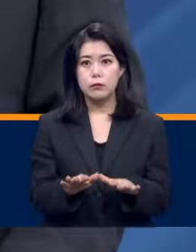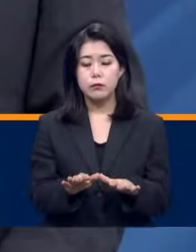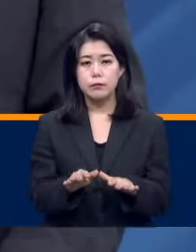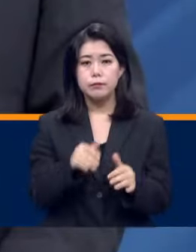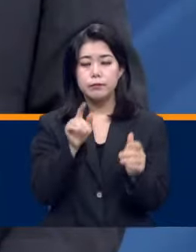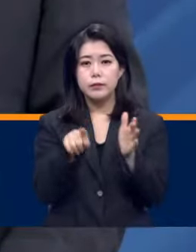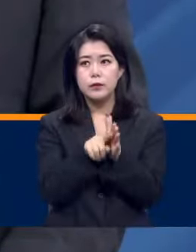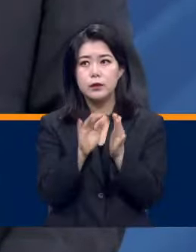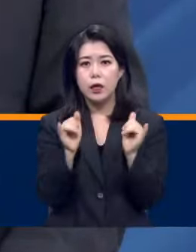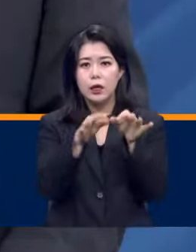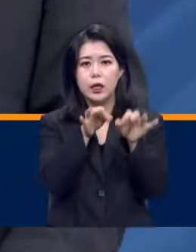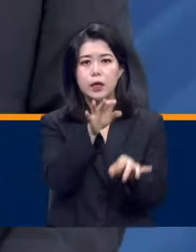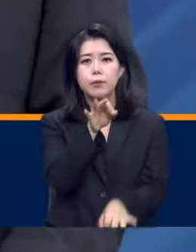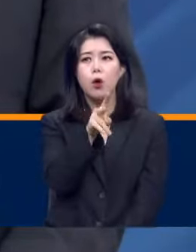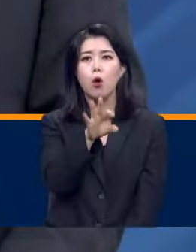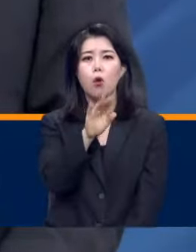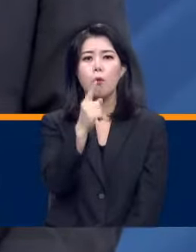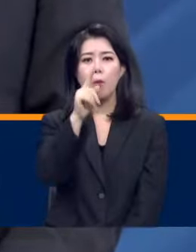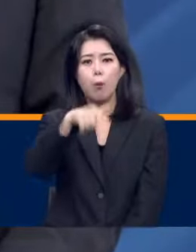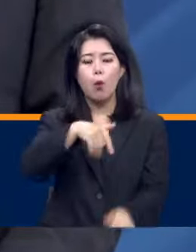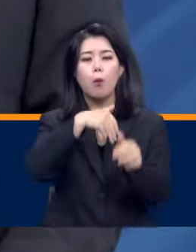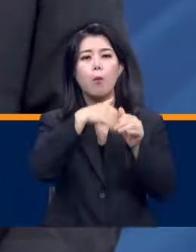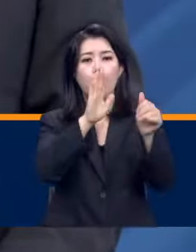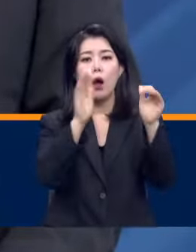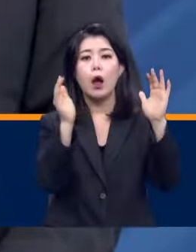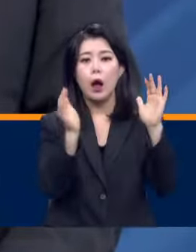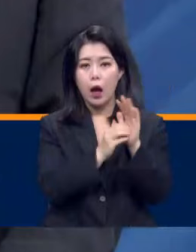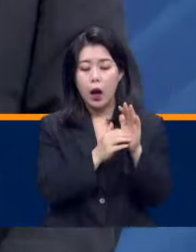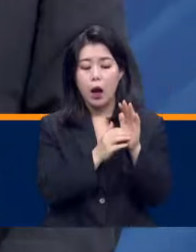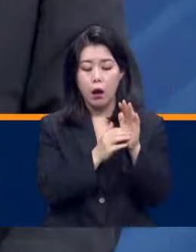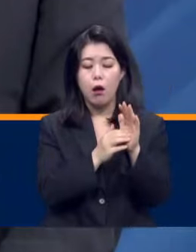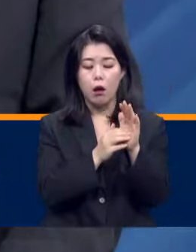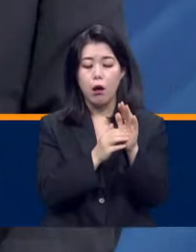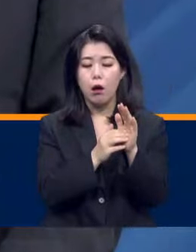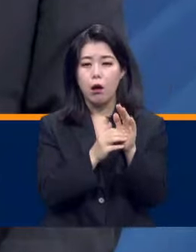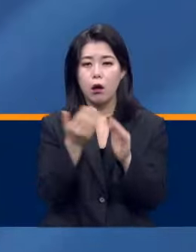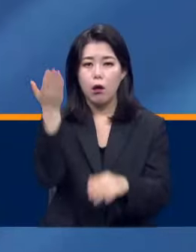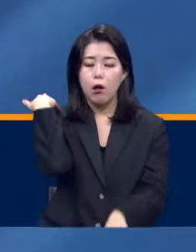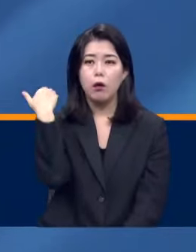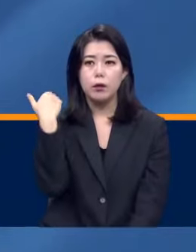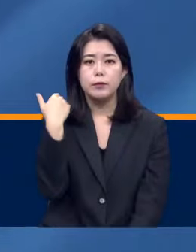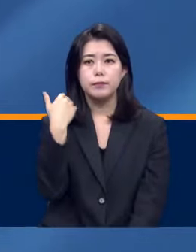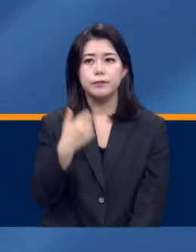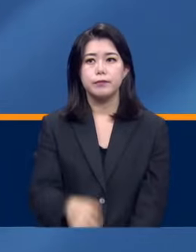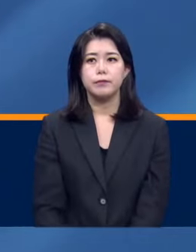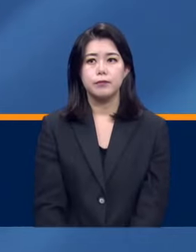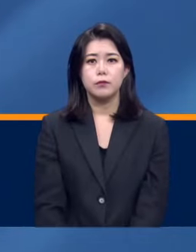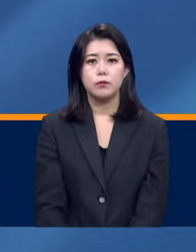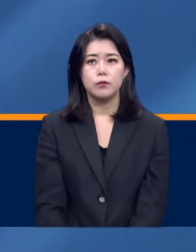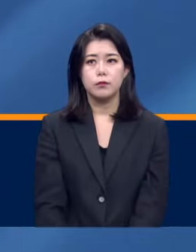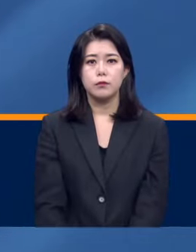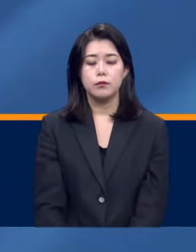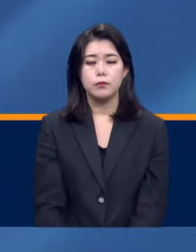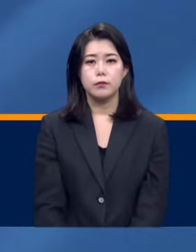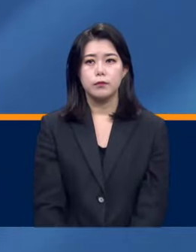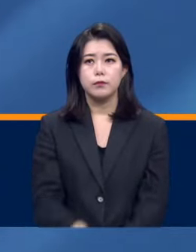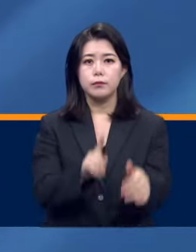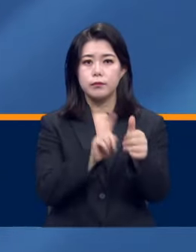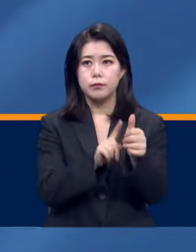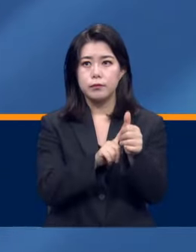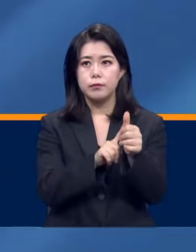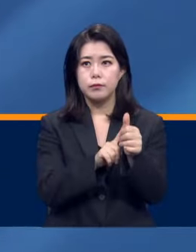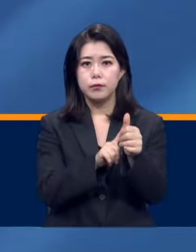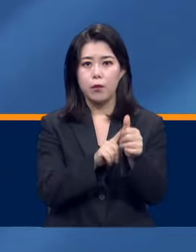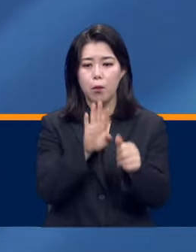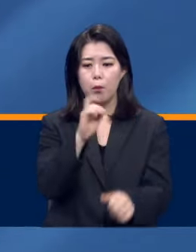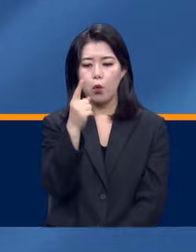김영복이 먼저가 있다고 최 최초 보도가 좀 나왔었죠 이제 김용복 이제 그 조선인민군 부총 참모장이 사람은